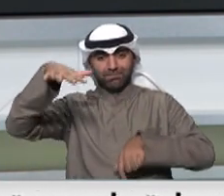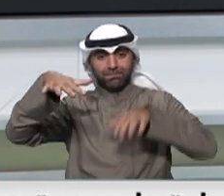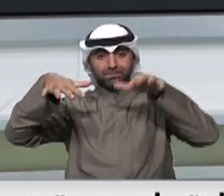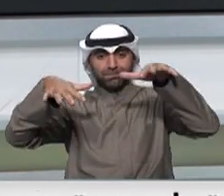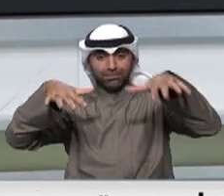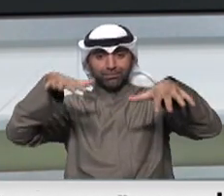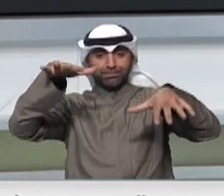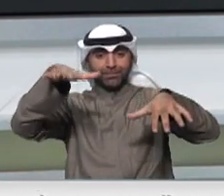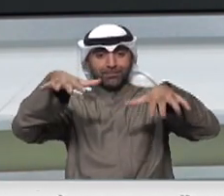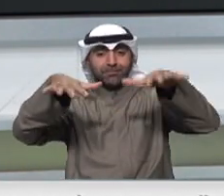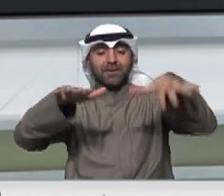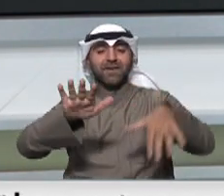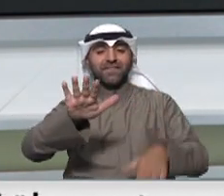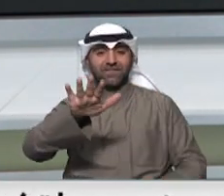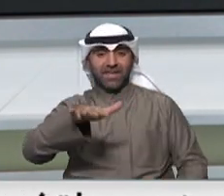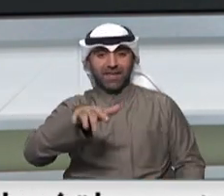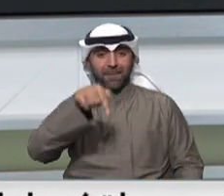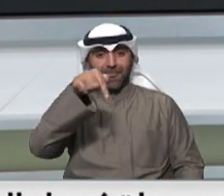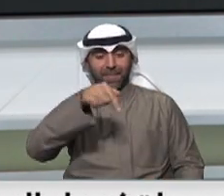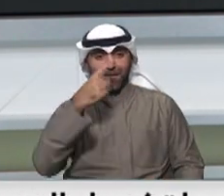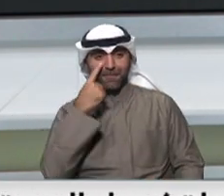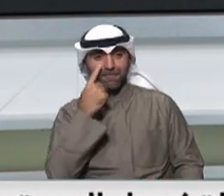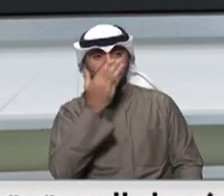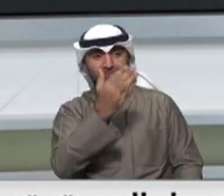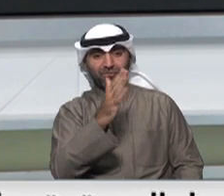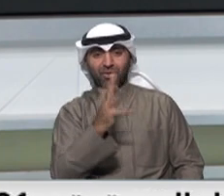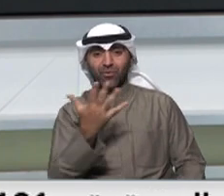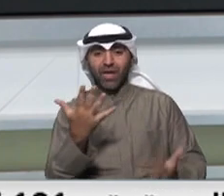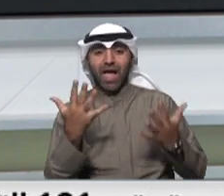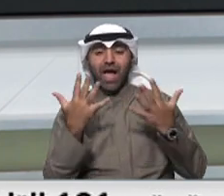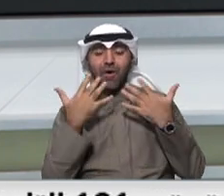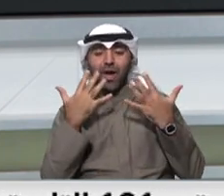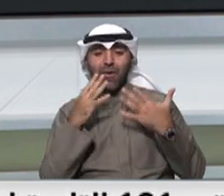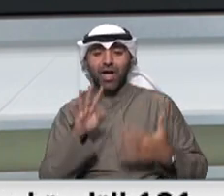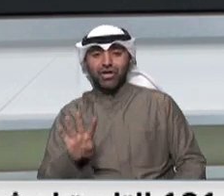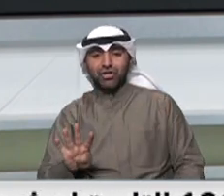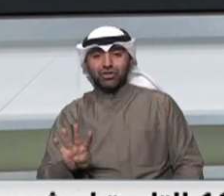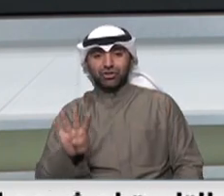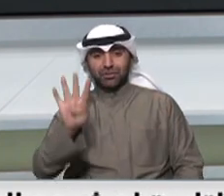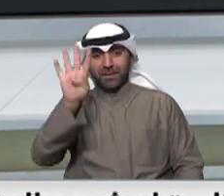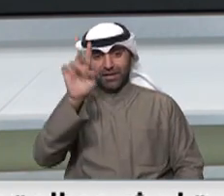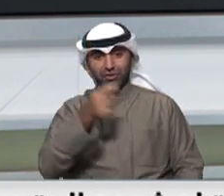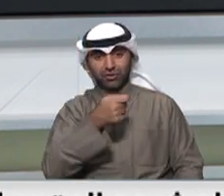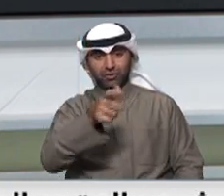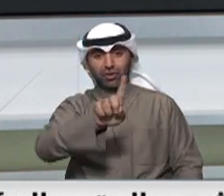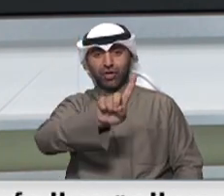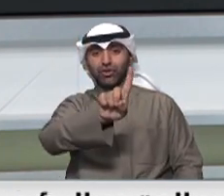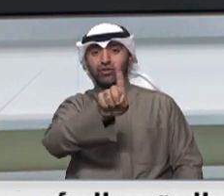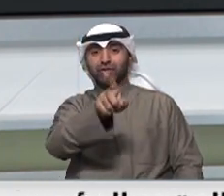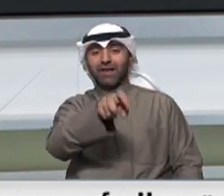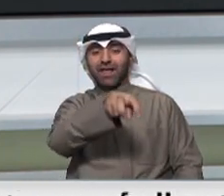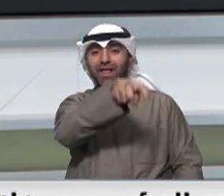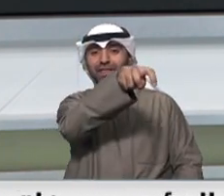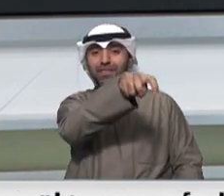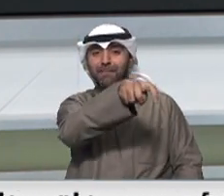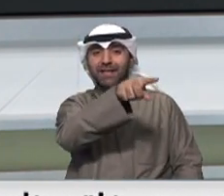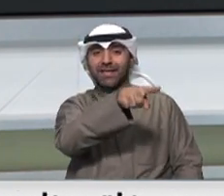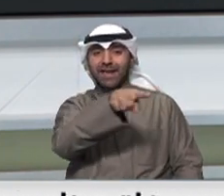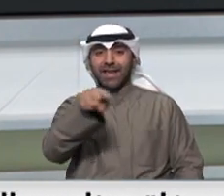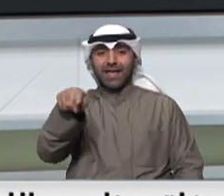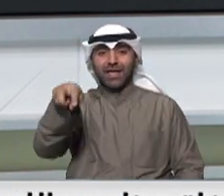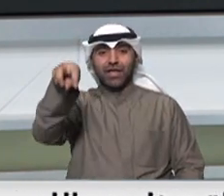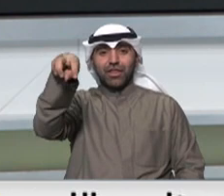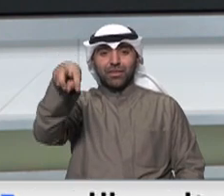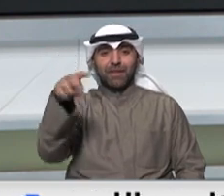كحد اقصى في سرعته 28 م في الساعه من 8 الى 8 كم 28 م في الساعه والهواء الشمالي